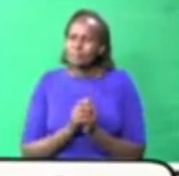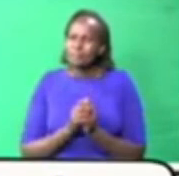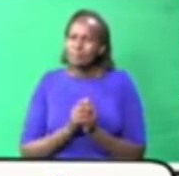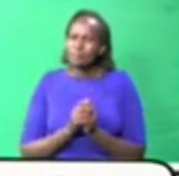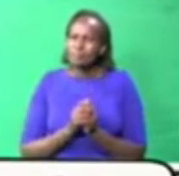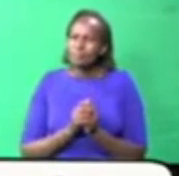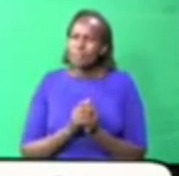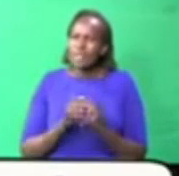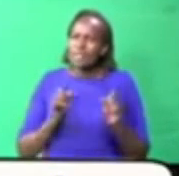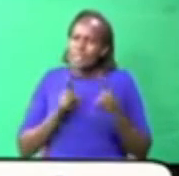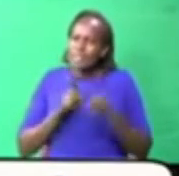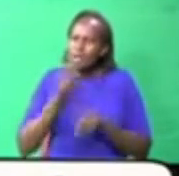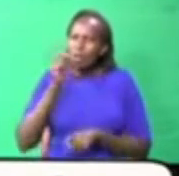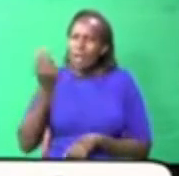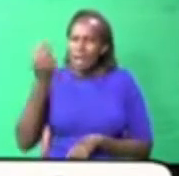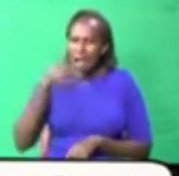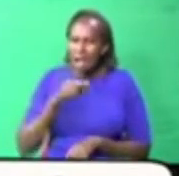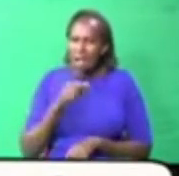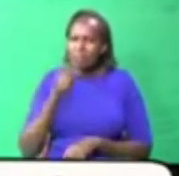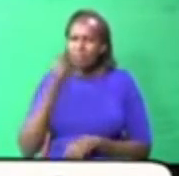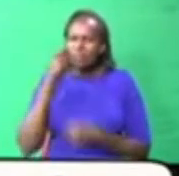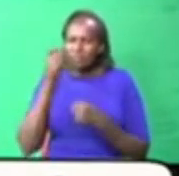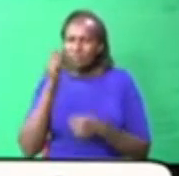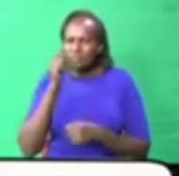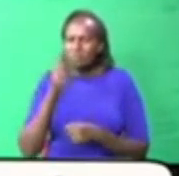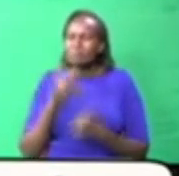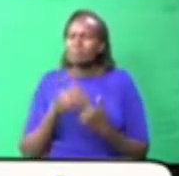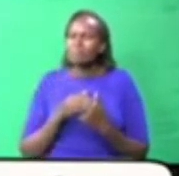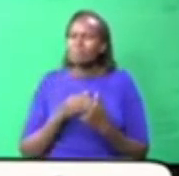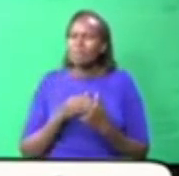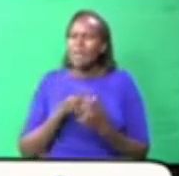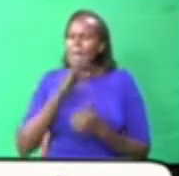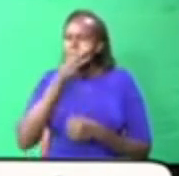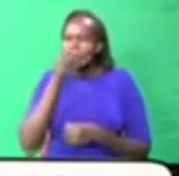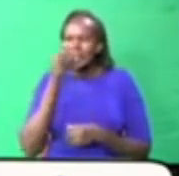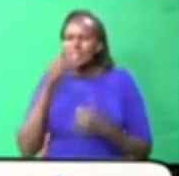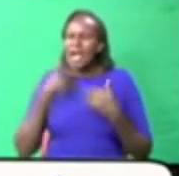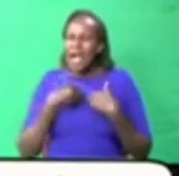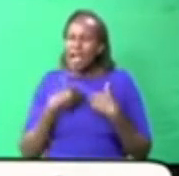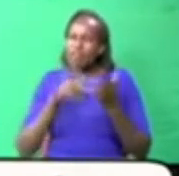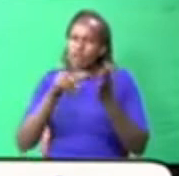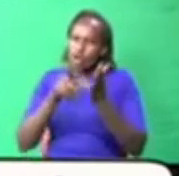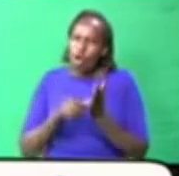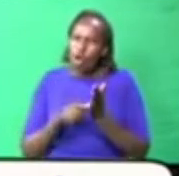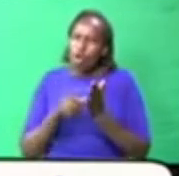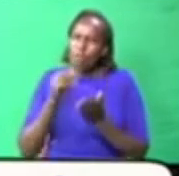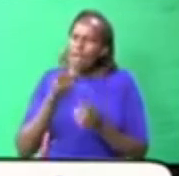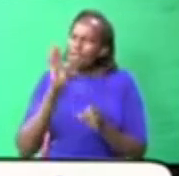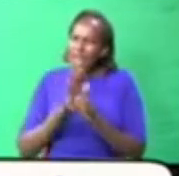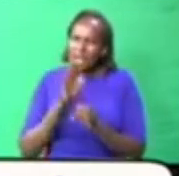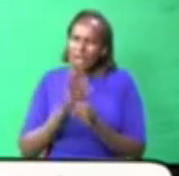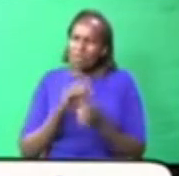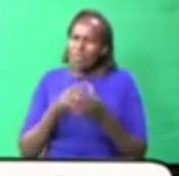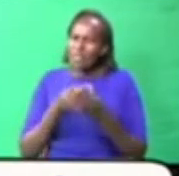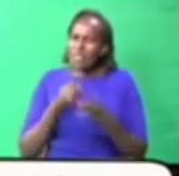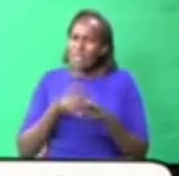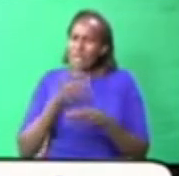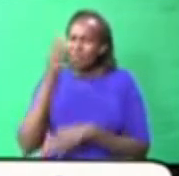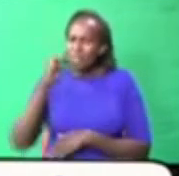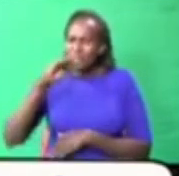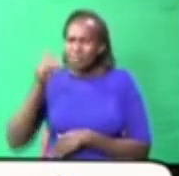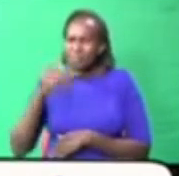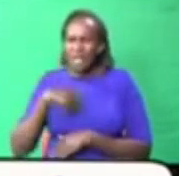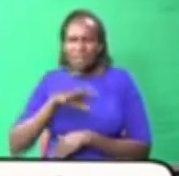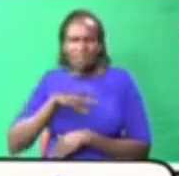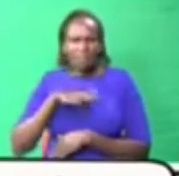mahali pale. Amekuja kuomba, amefunga, ako na deni ya mamilioni ya pesa. Na akiwa kule mlimani akasikia